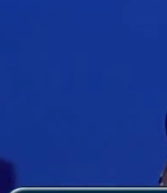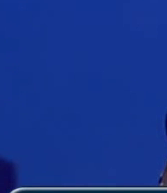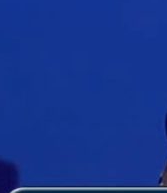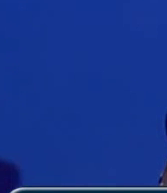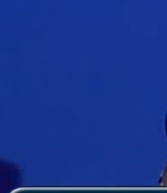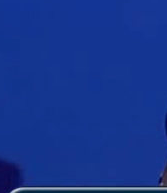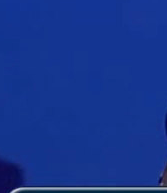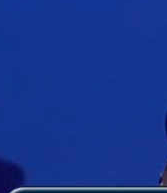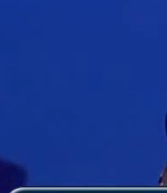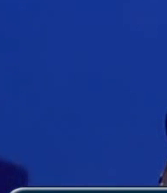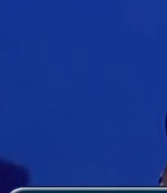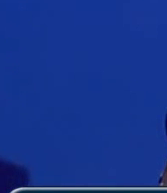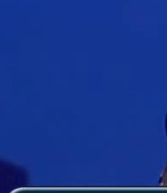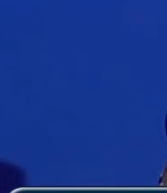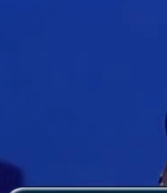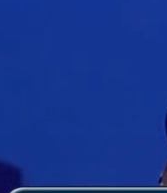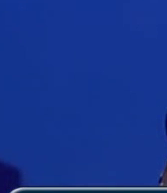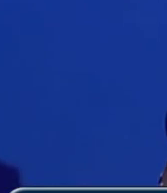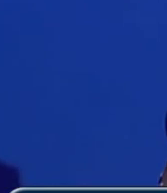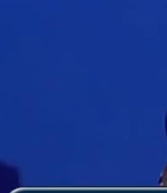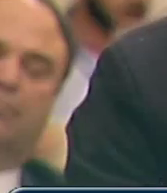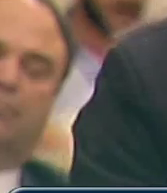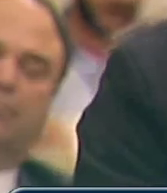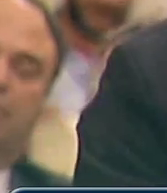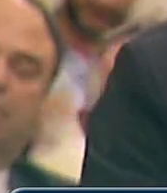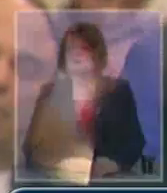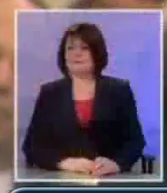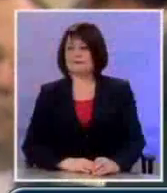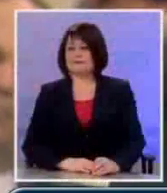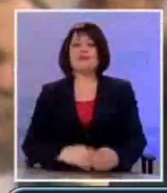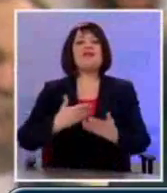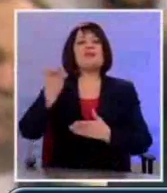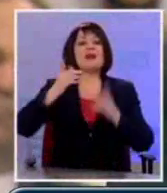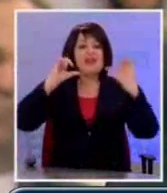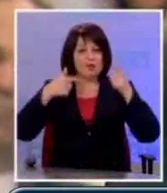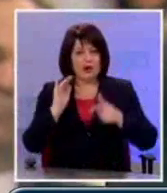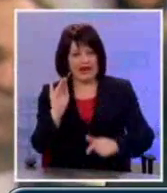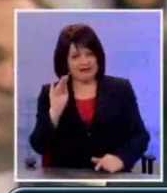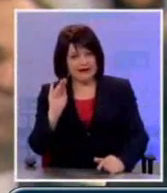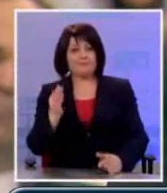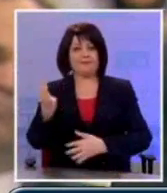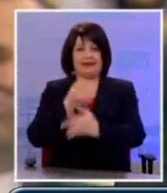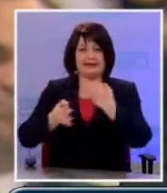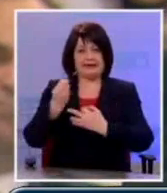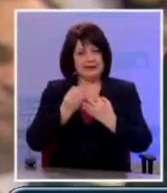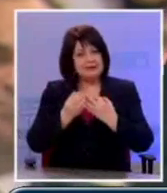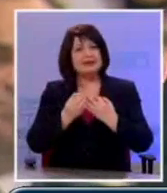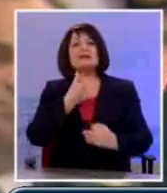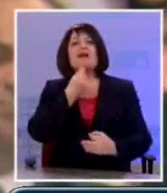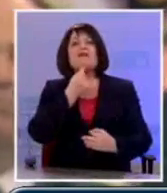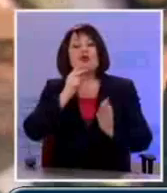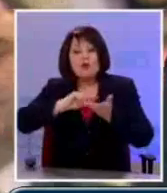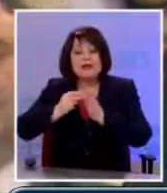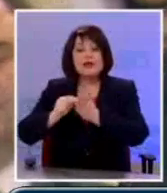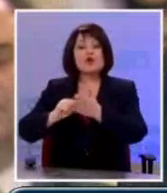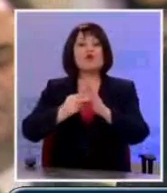Κυρία Πρόεδρε, Αλέξανδρος Διαμάτης από την Εφημερίδα Δημοκρατία. Είπατε στην εισήγησή σας ότι είναι αρκετά ευκαιρής η εξοικονόμηση